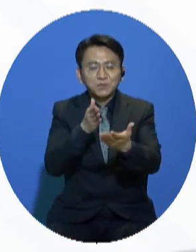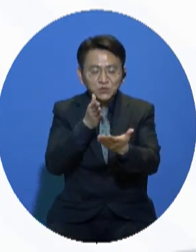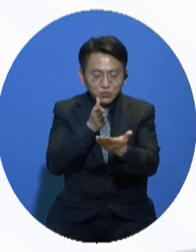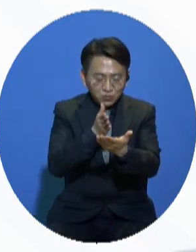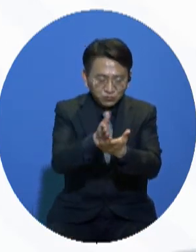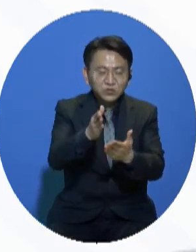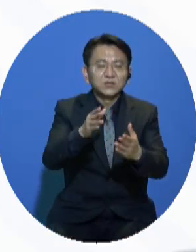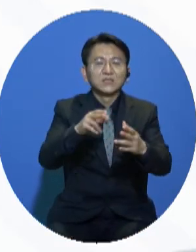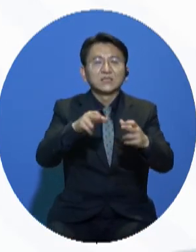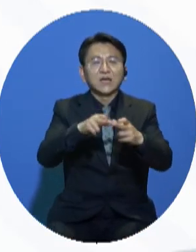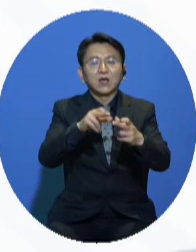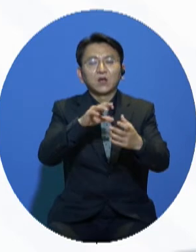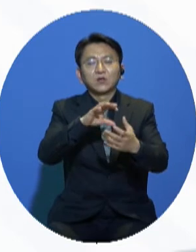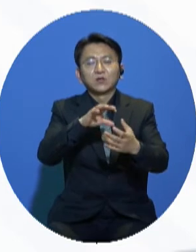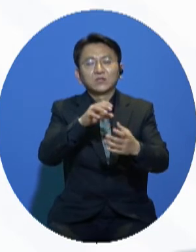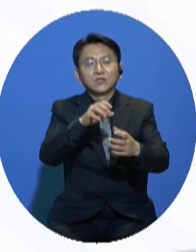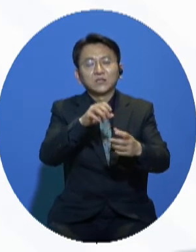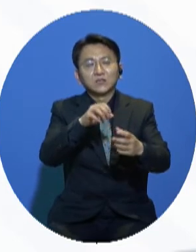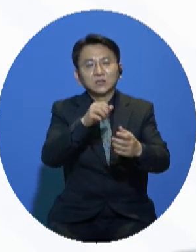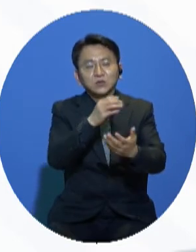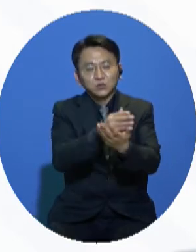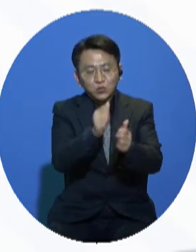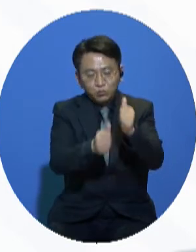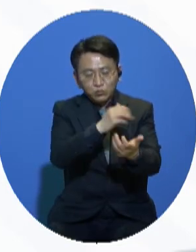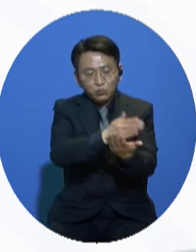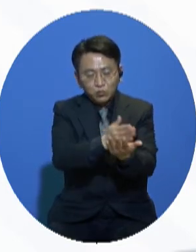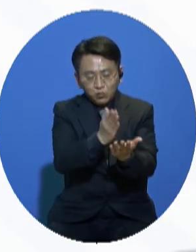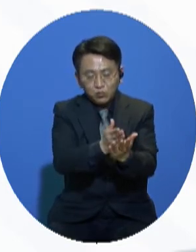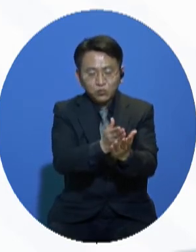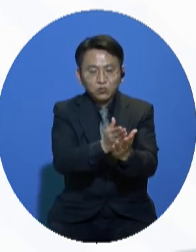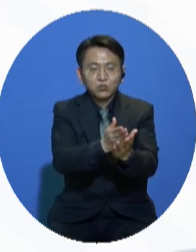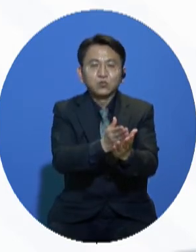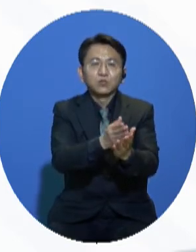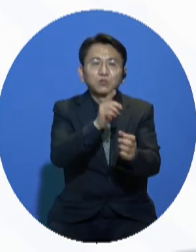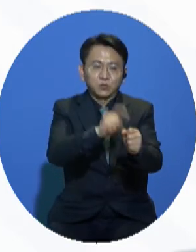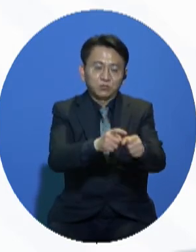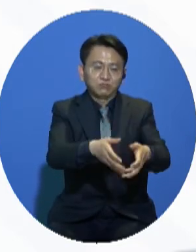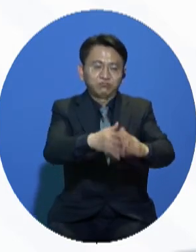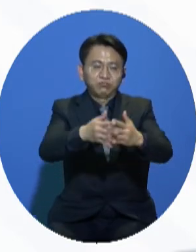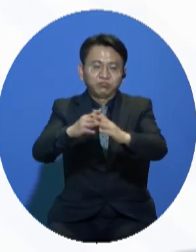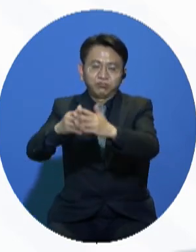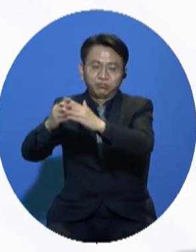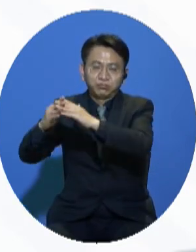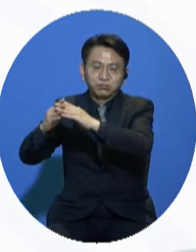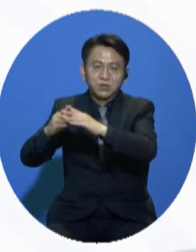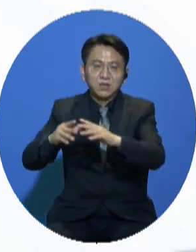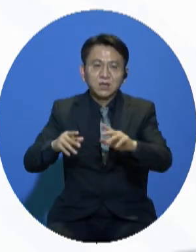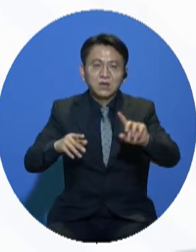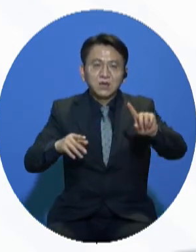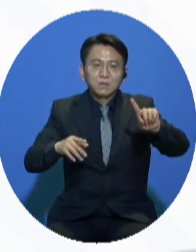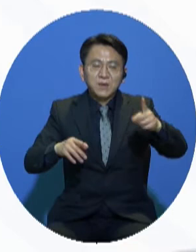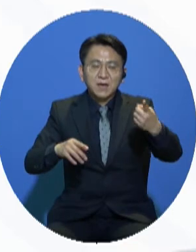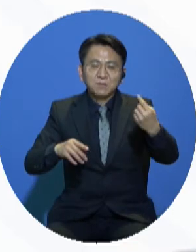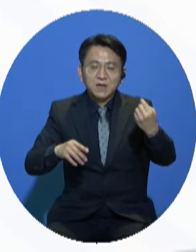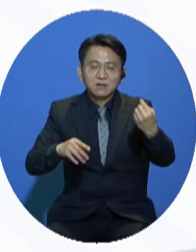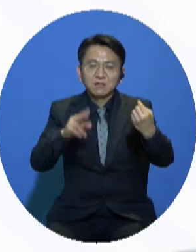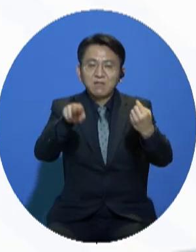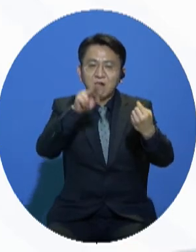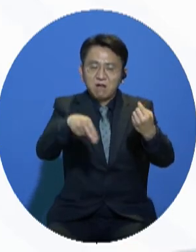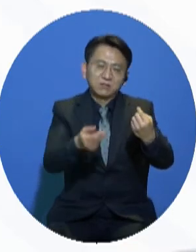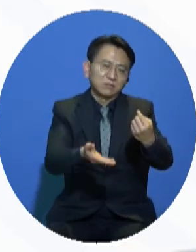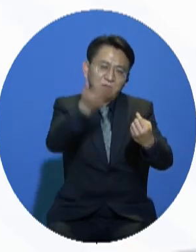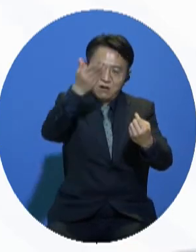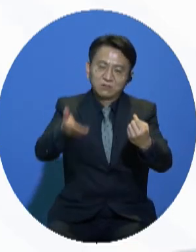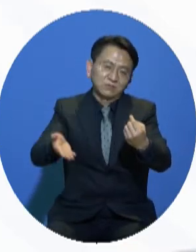지은 것입니다. 그 예산 규모는 각 시설별로 100만 불